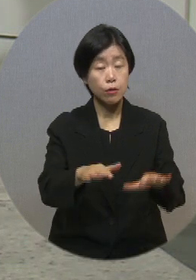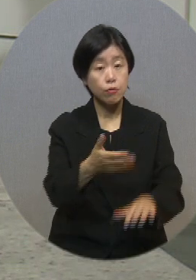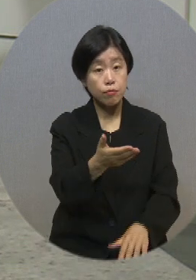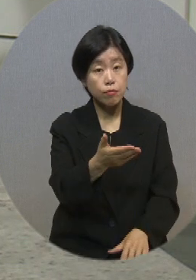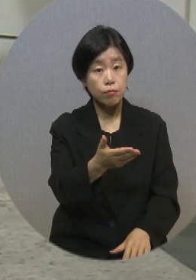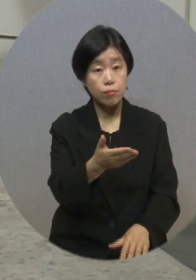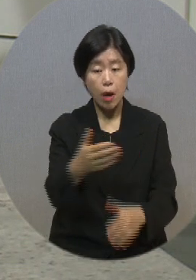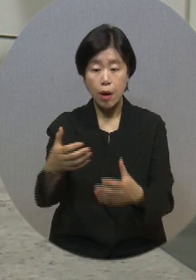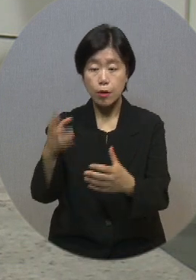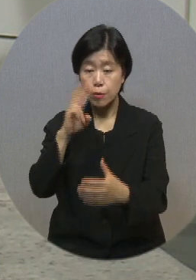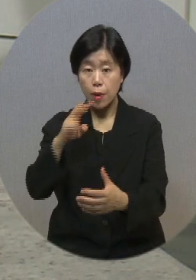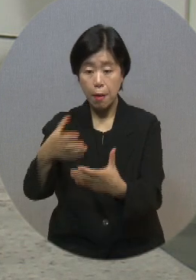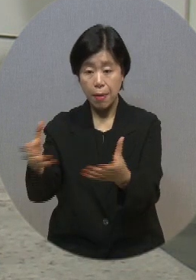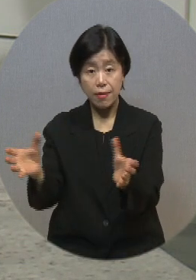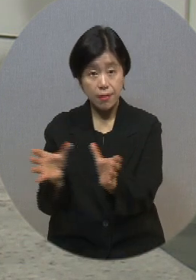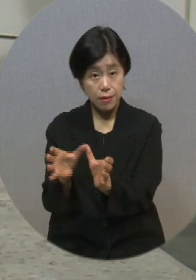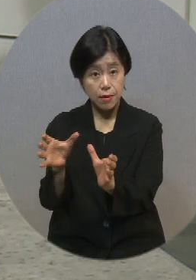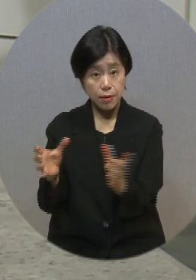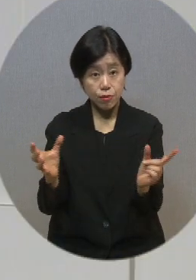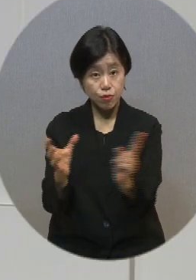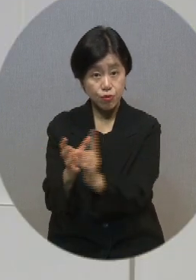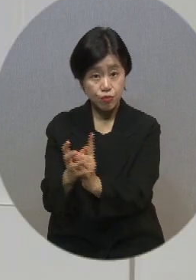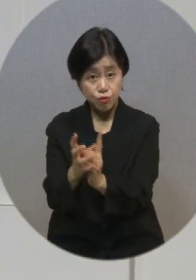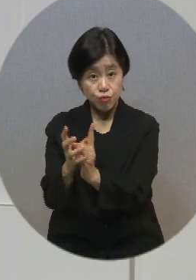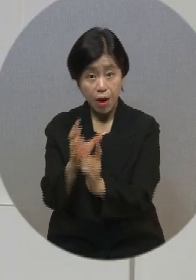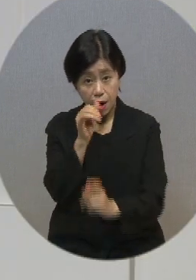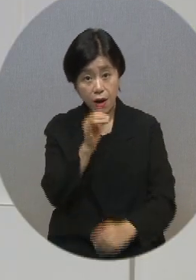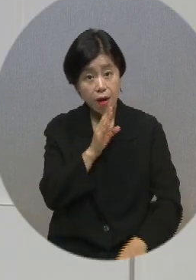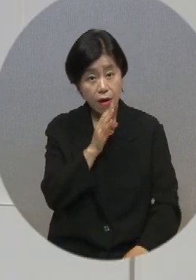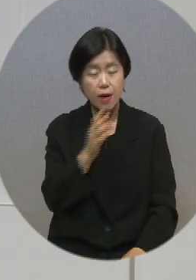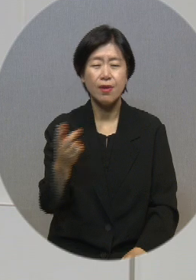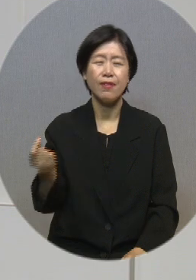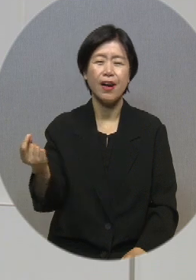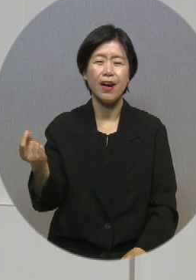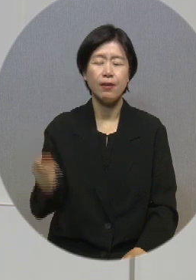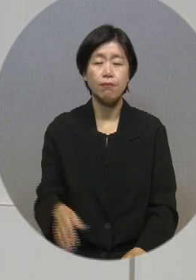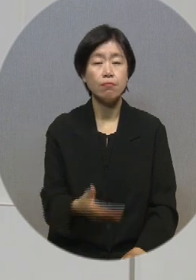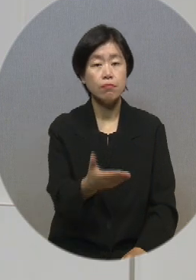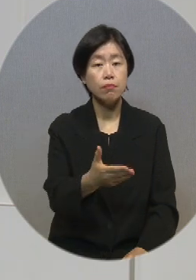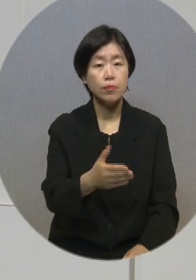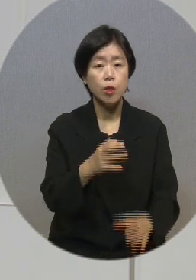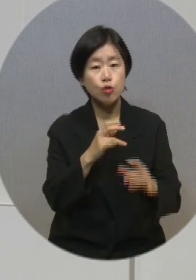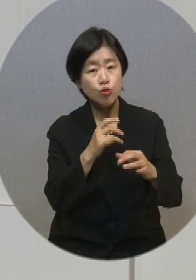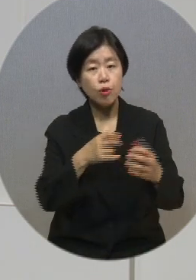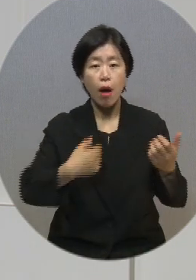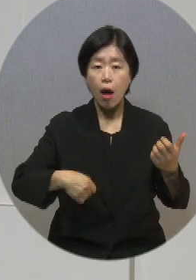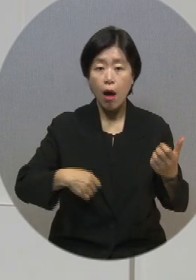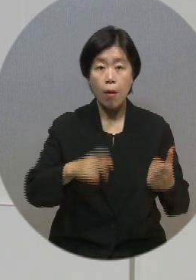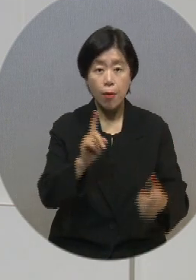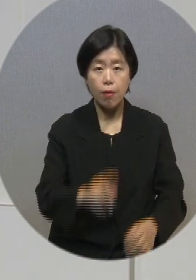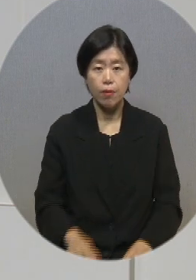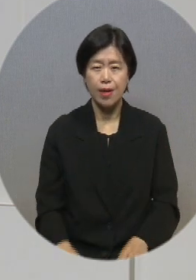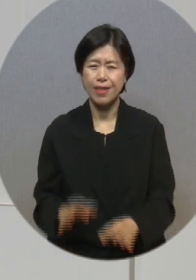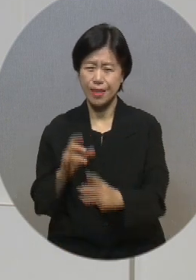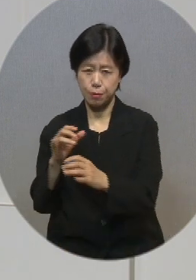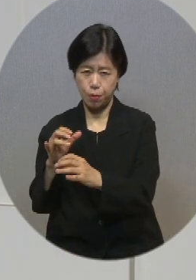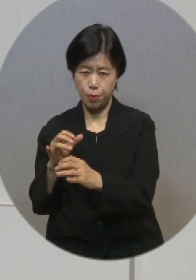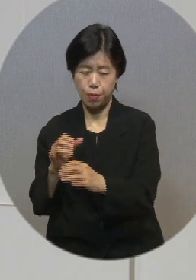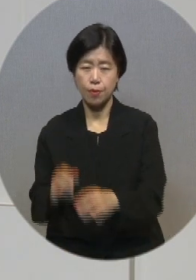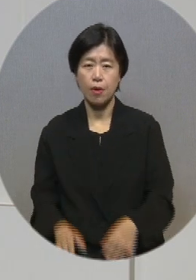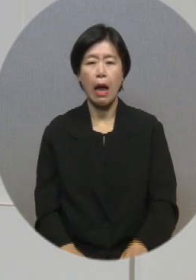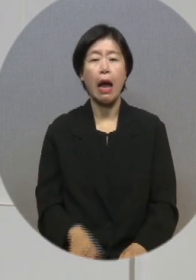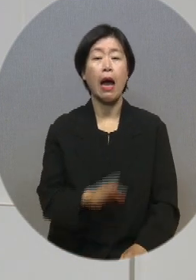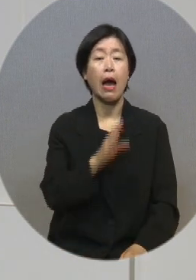밴드에서 활동 하고 계시나 봐요. 네. 어떤 활동하십니다. 악기? 어떤 악기를 하시는 거예요? 색소폰이에요.